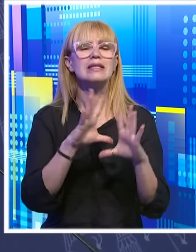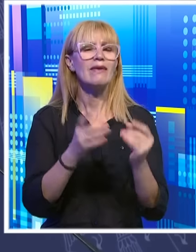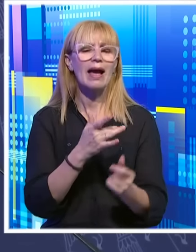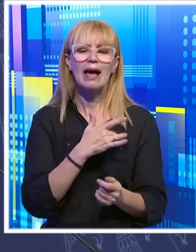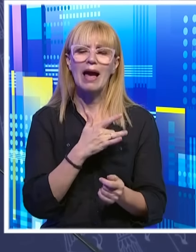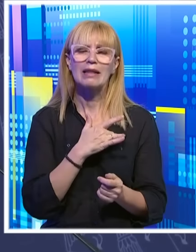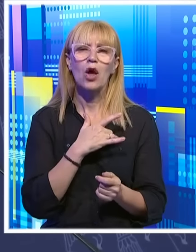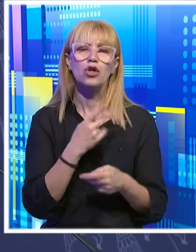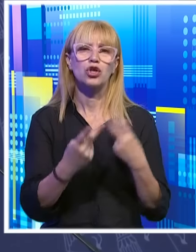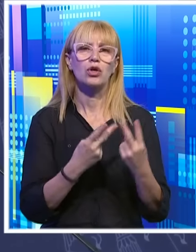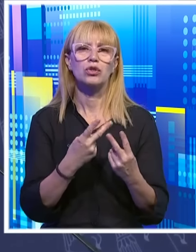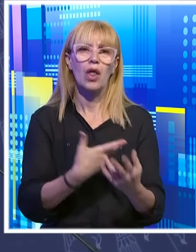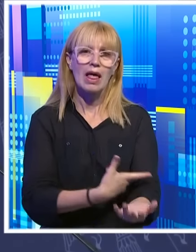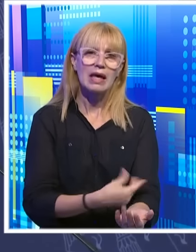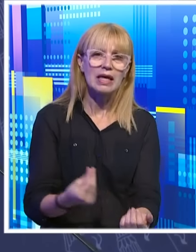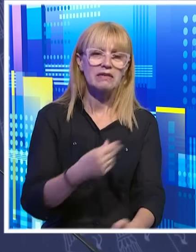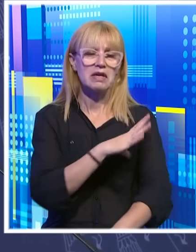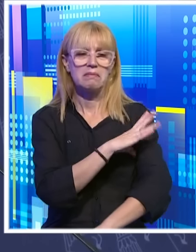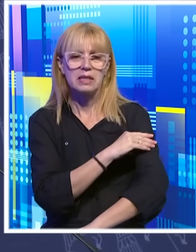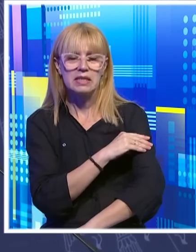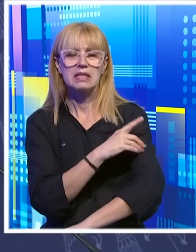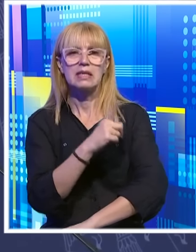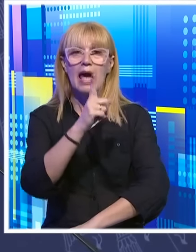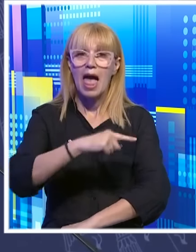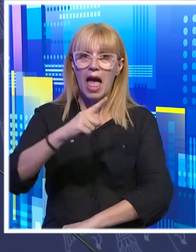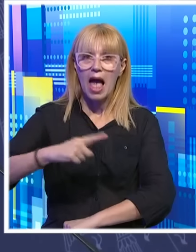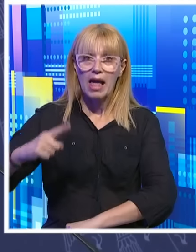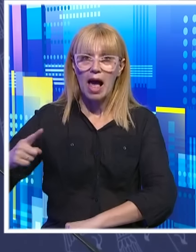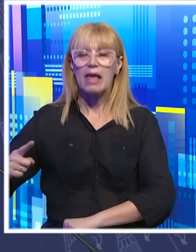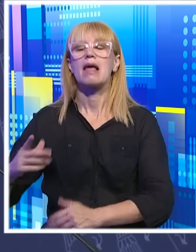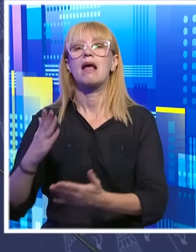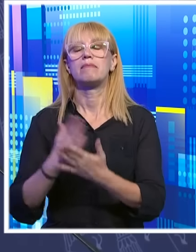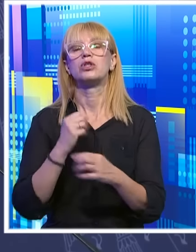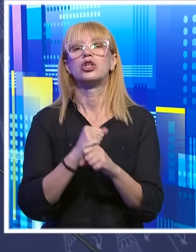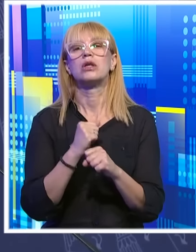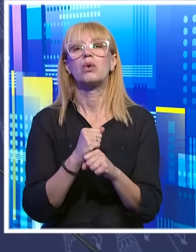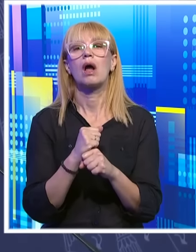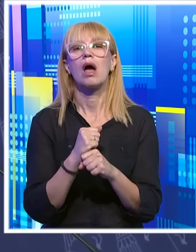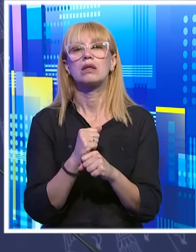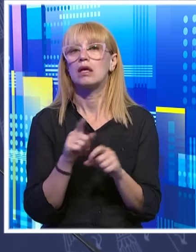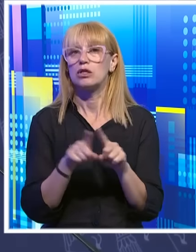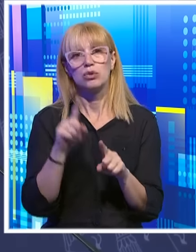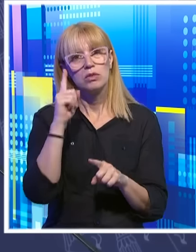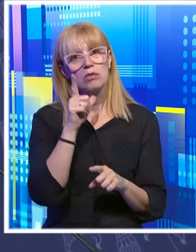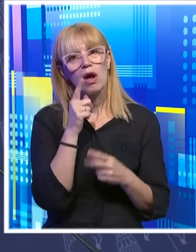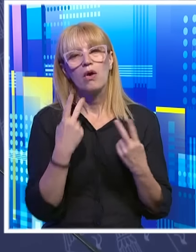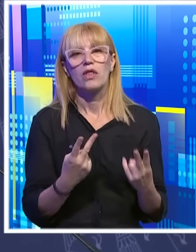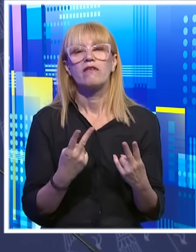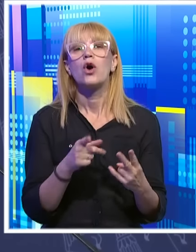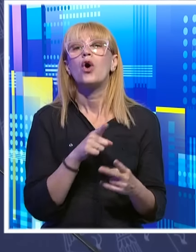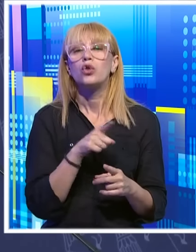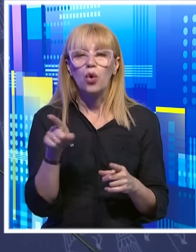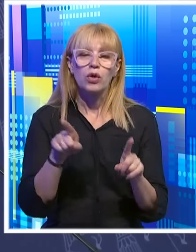znači vađenje krvi, krvni pritisak, EKG, što takođe mislimo da je strašno važno, završit ćemo